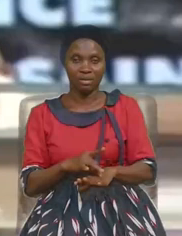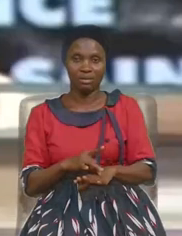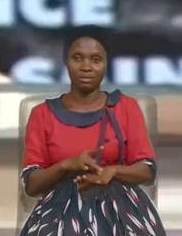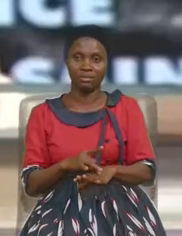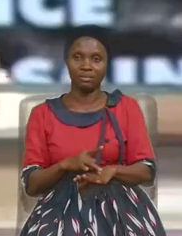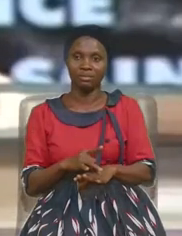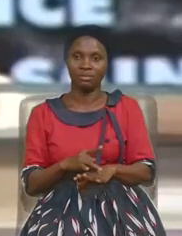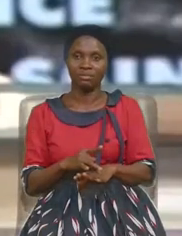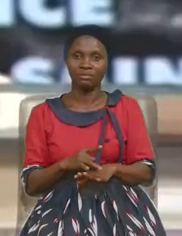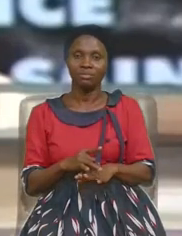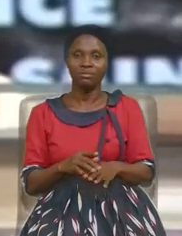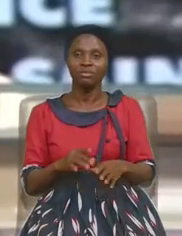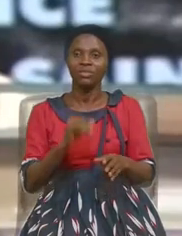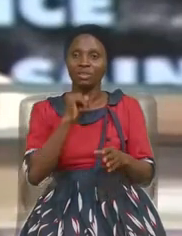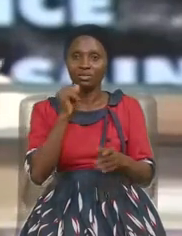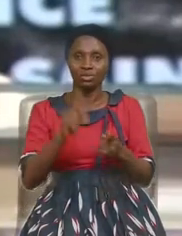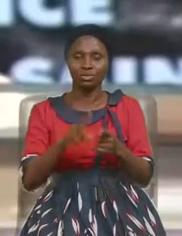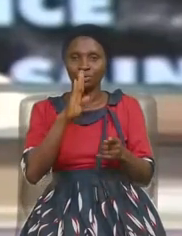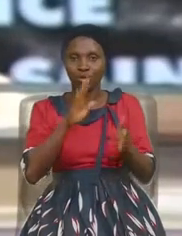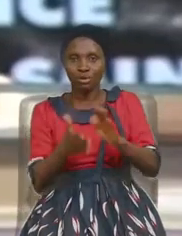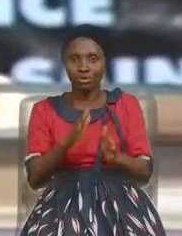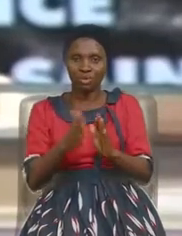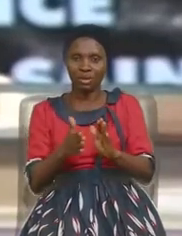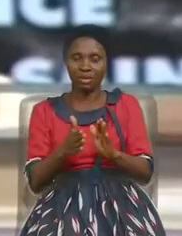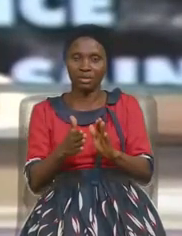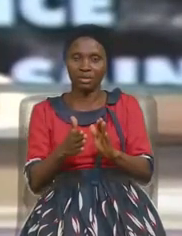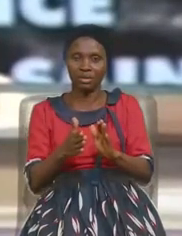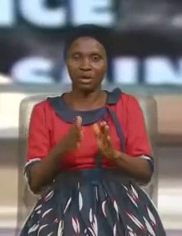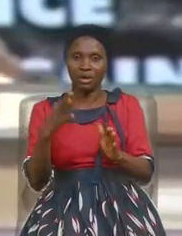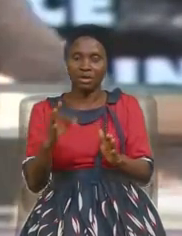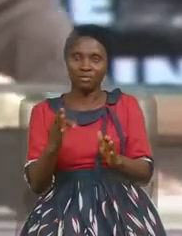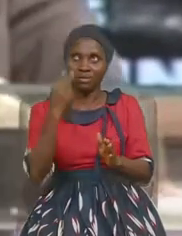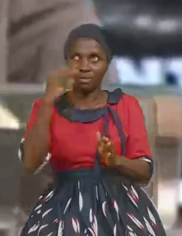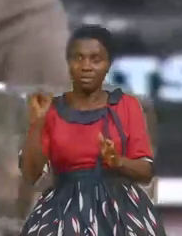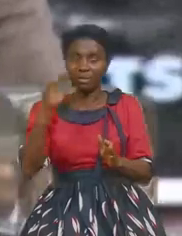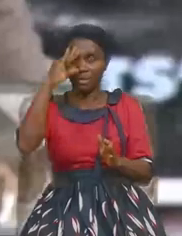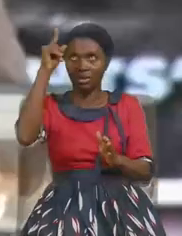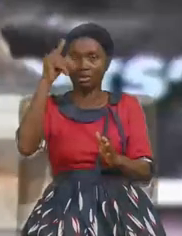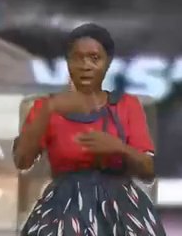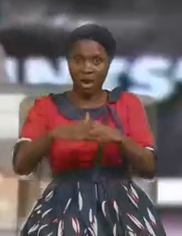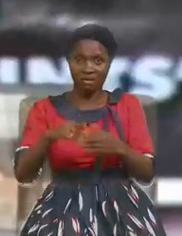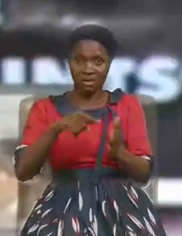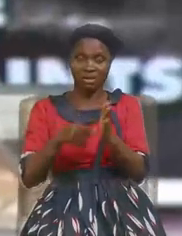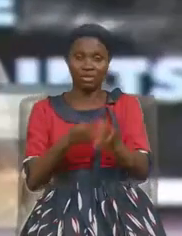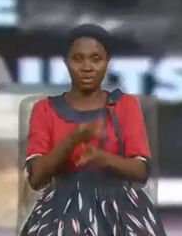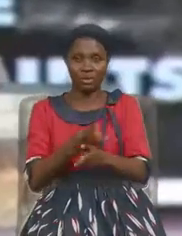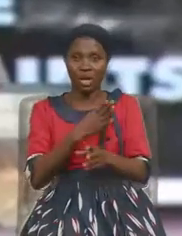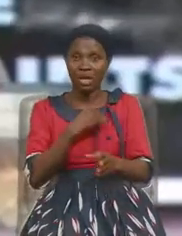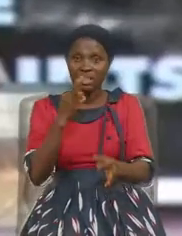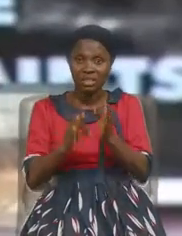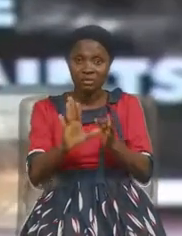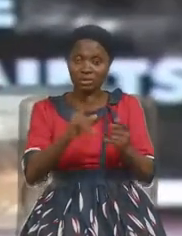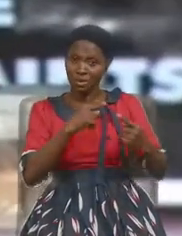On ne peut pas comparer cela à le voir après ce monde. Et si ton cœur est